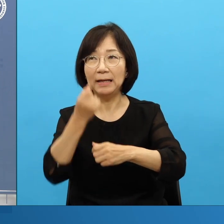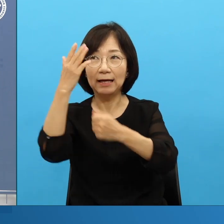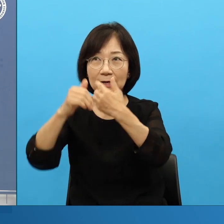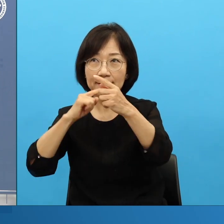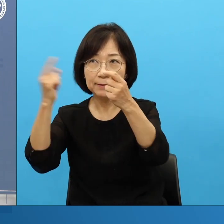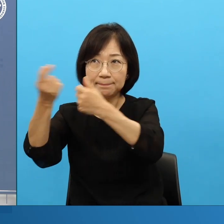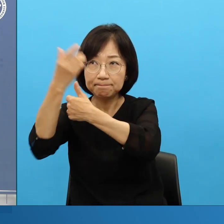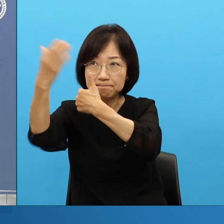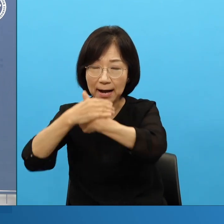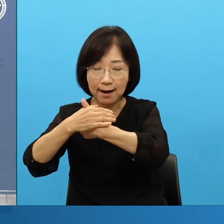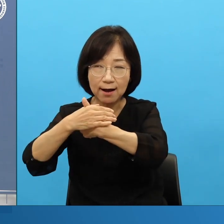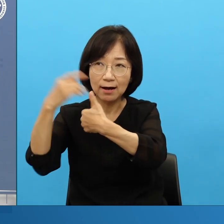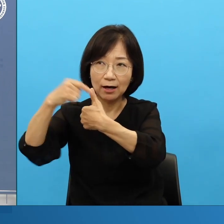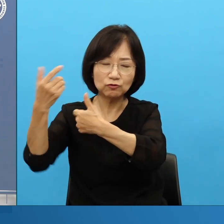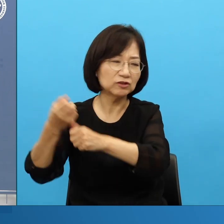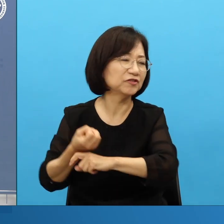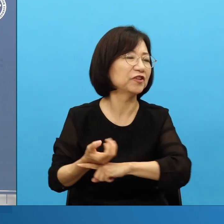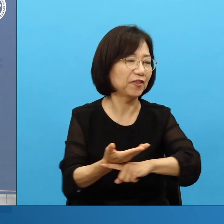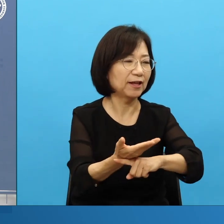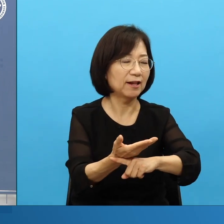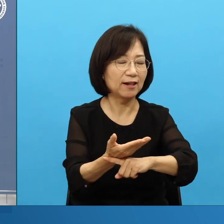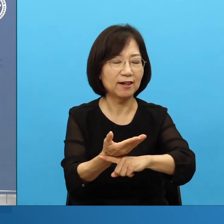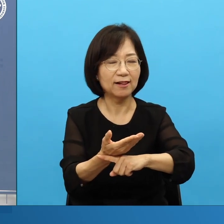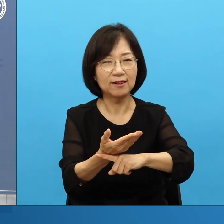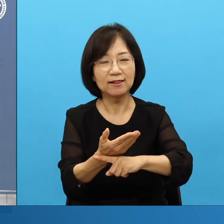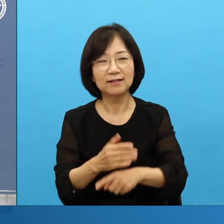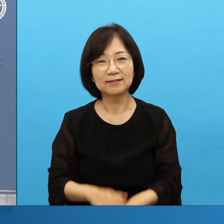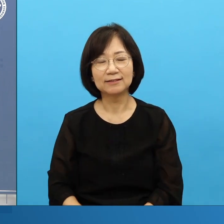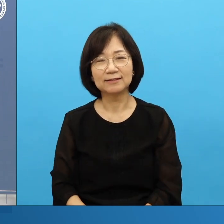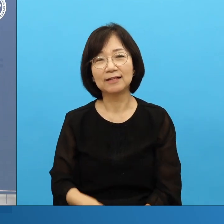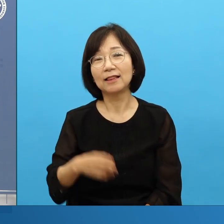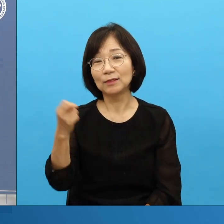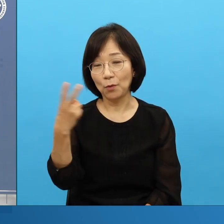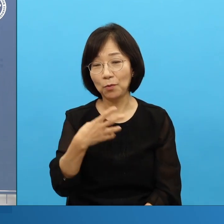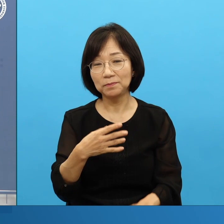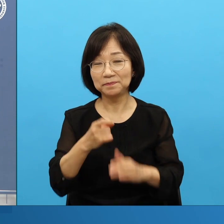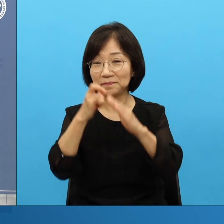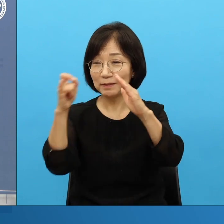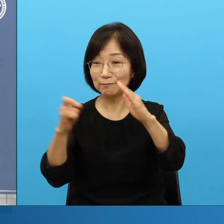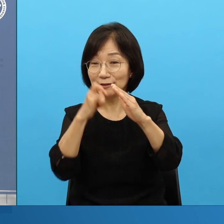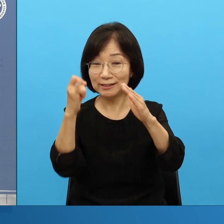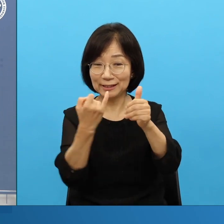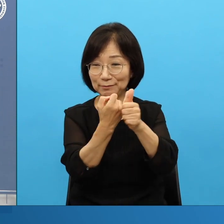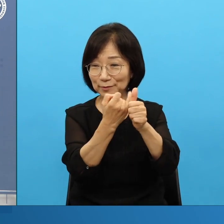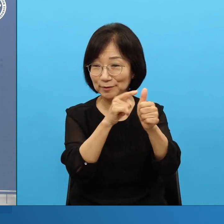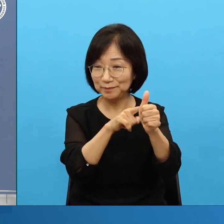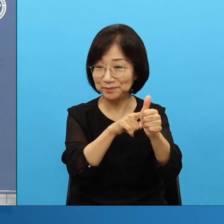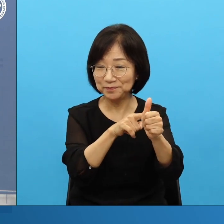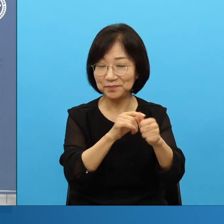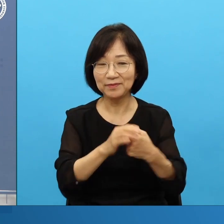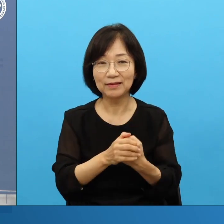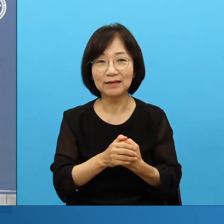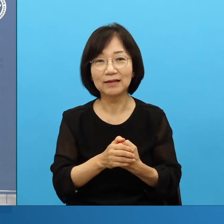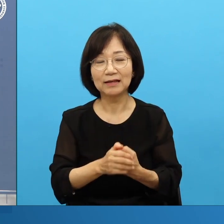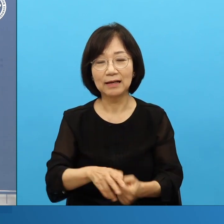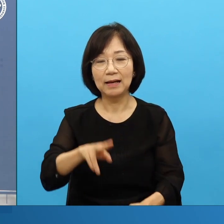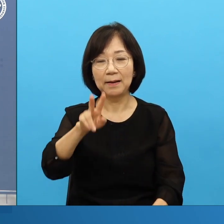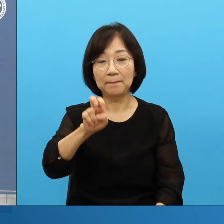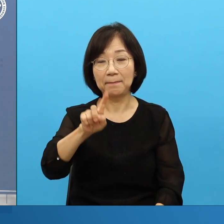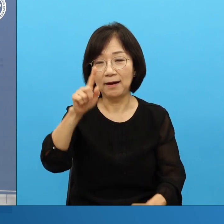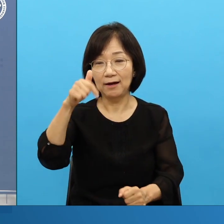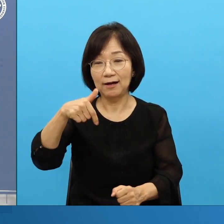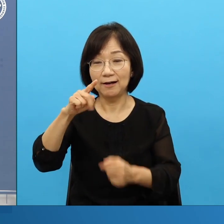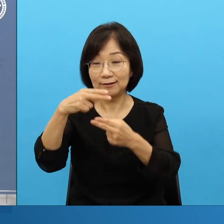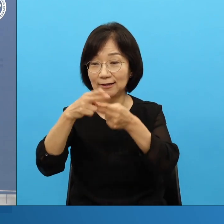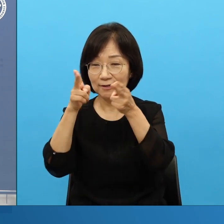up and give this the gospel. They knew what their mission was. 그리고 마가다락방에서요, 완전히 망대가 사단의 망대 다 무너뜨려 버린 거예요. And then the